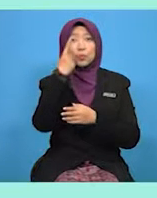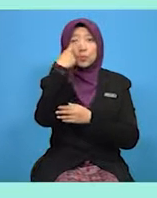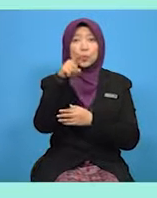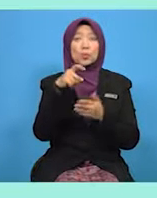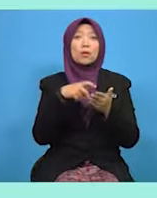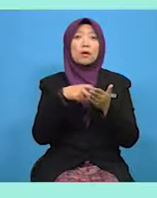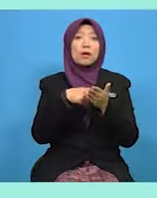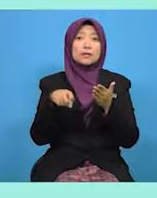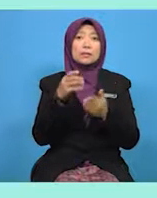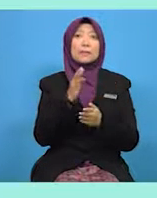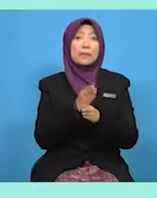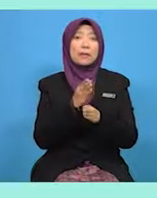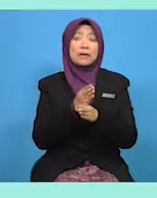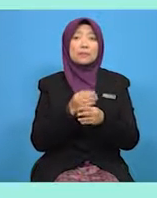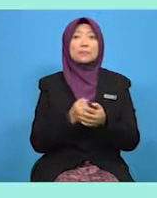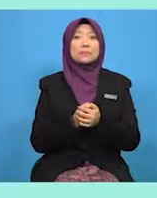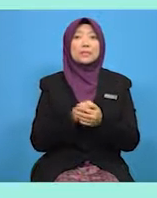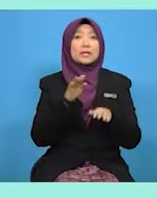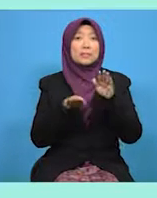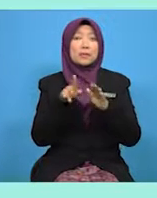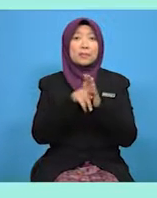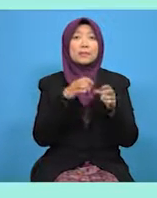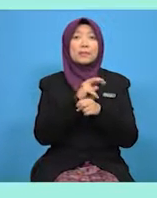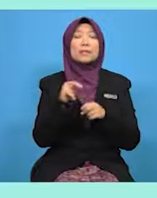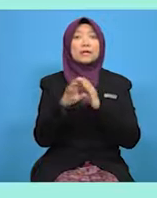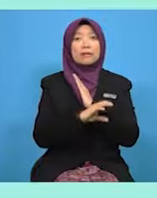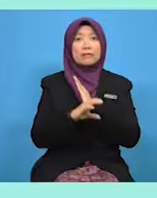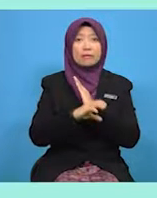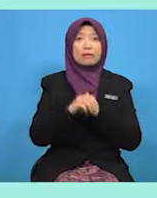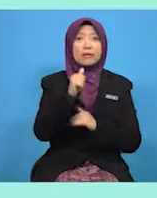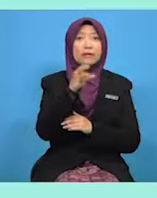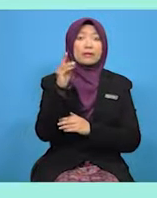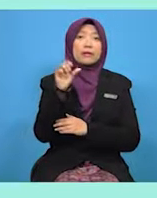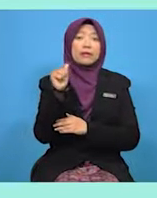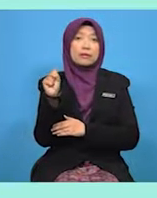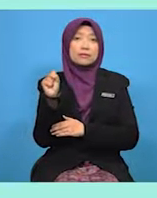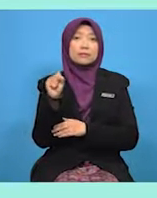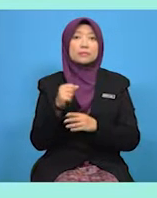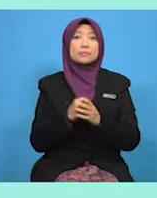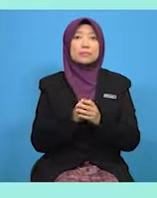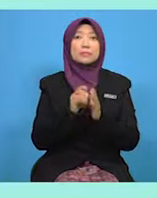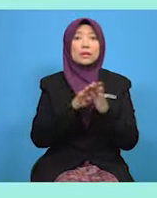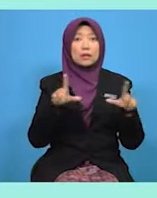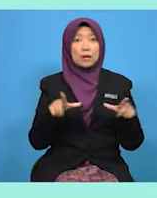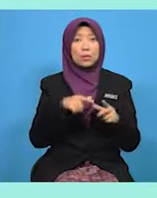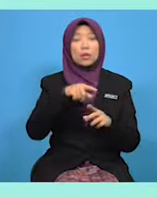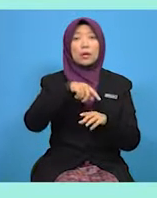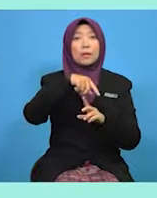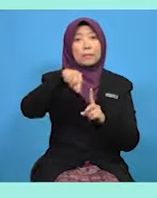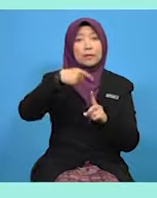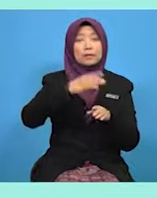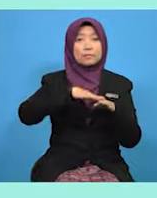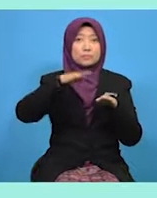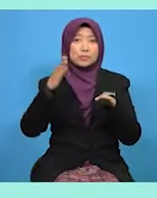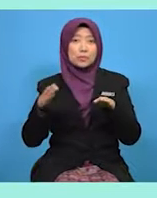benar. Keseimbangan pendapatan negara AD-AS berlaku apabila kilo AD